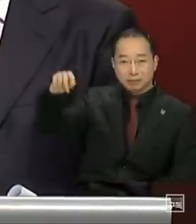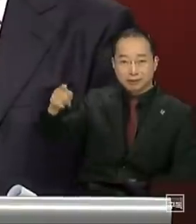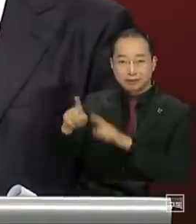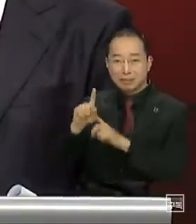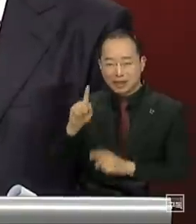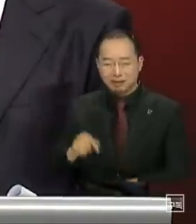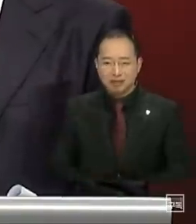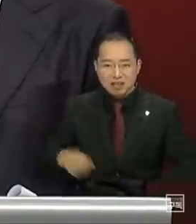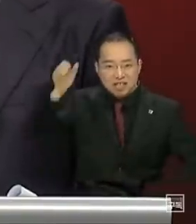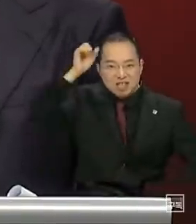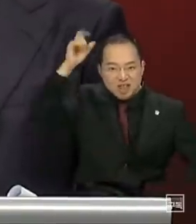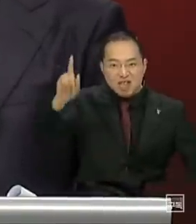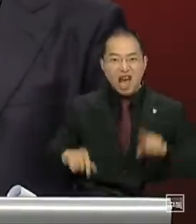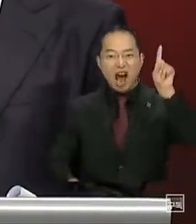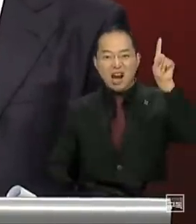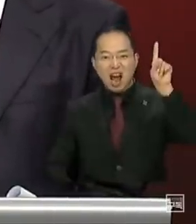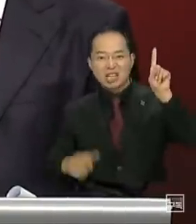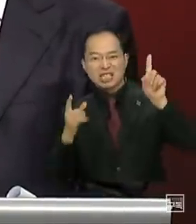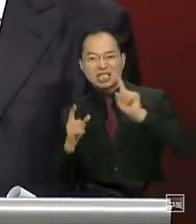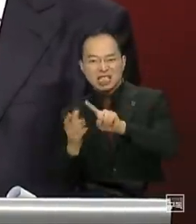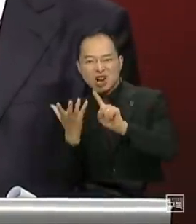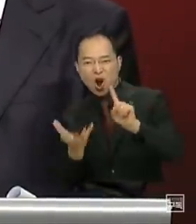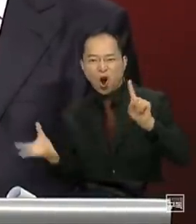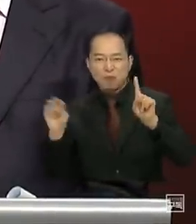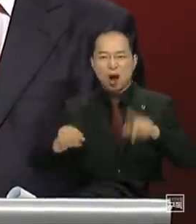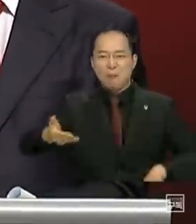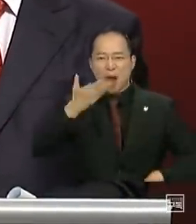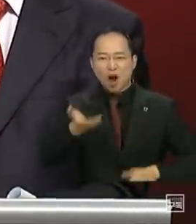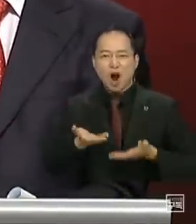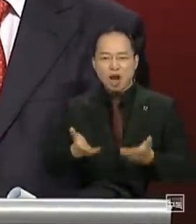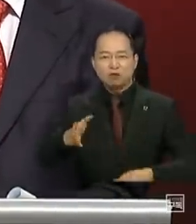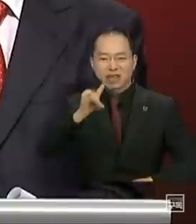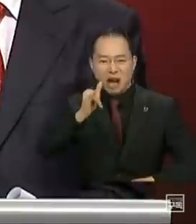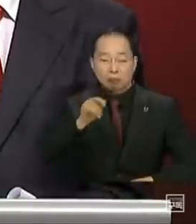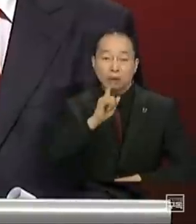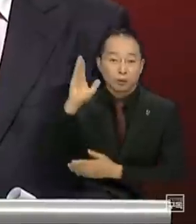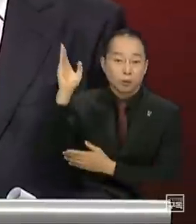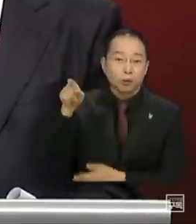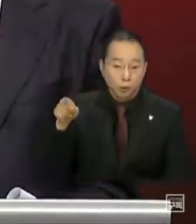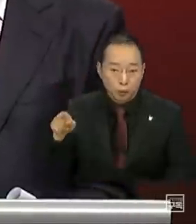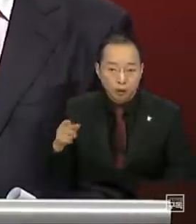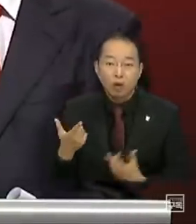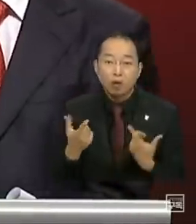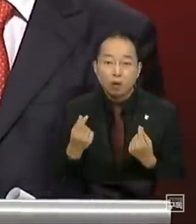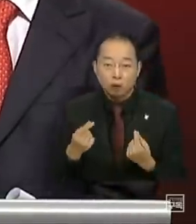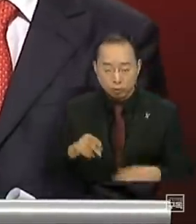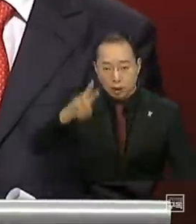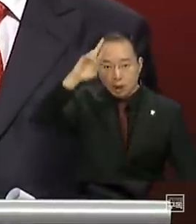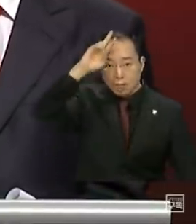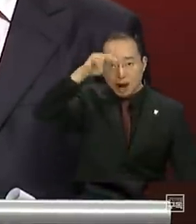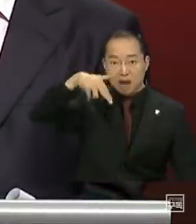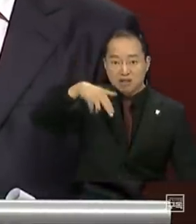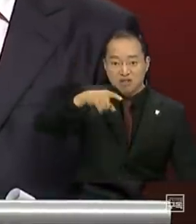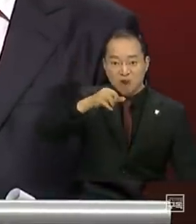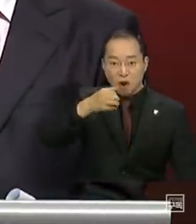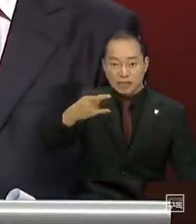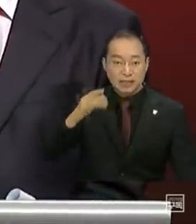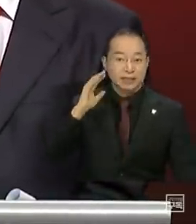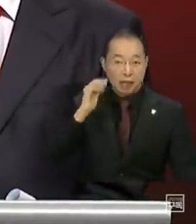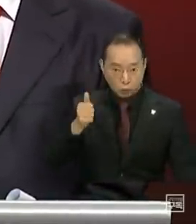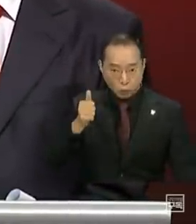1억 명을 먹여 살리는 나라가 된다. 그런 이야기를 했는데 우리나라가 박정희 대통령